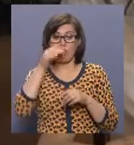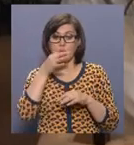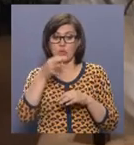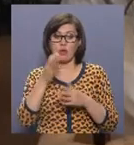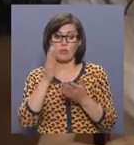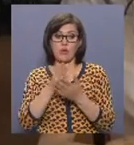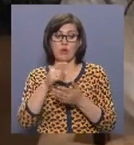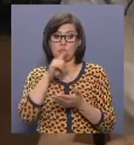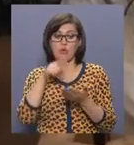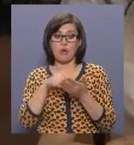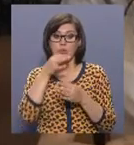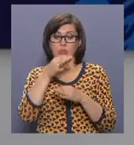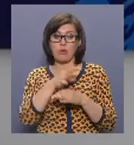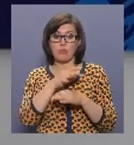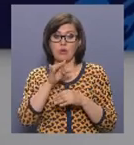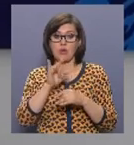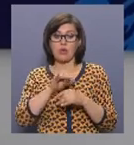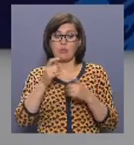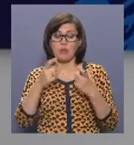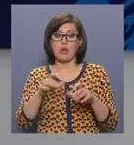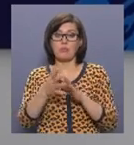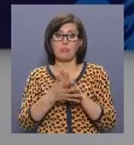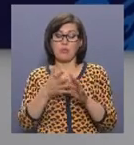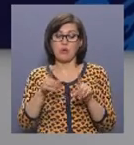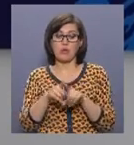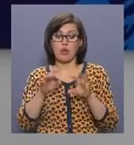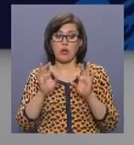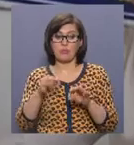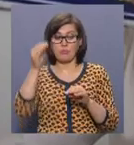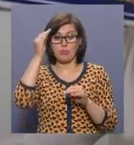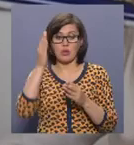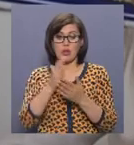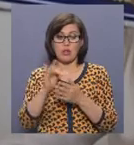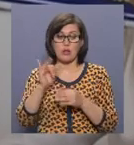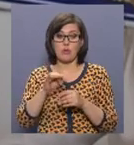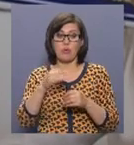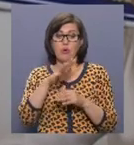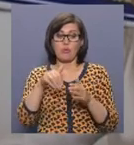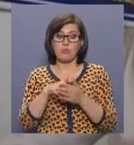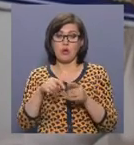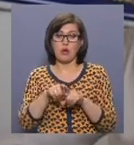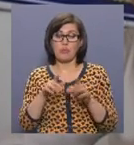тікелей сұрақ жауап болмаса шығармашылық емтихандар тапсырған дұрыс деген пікірде. Десе де осы уақытқа